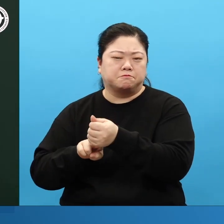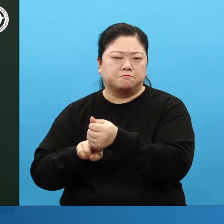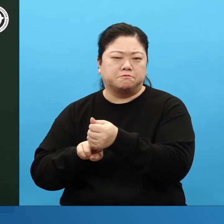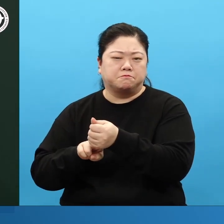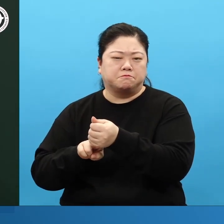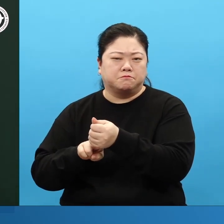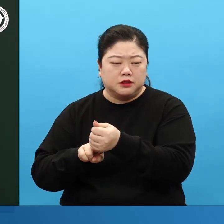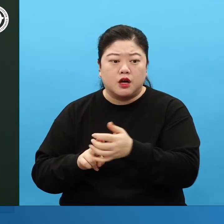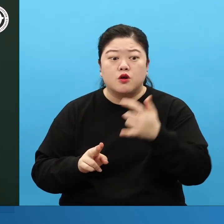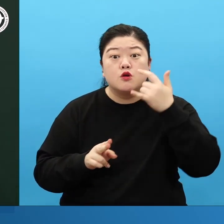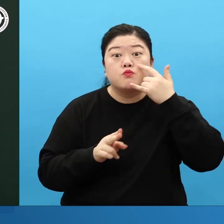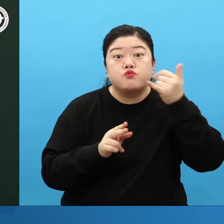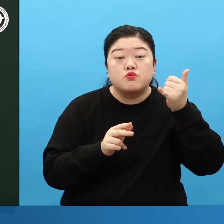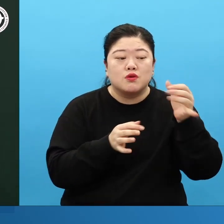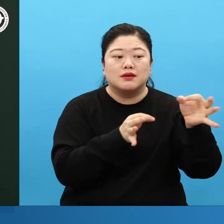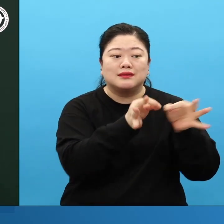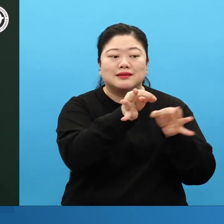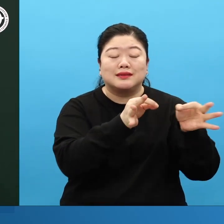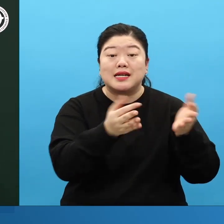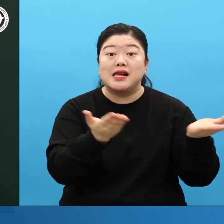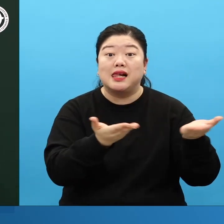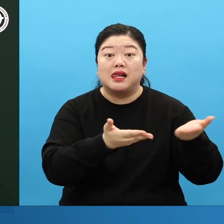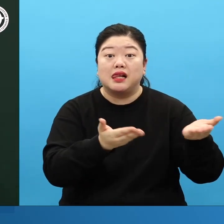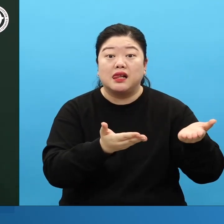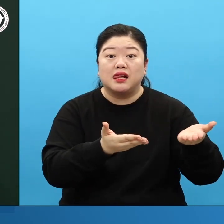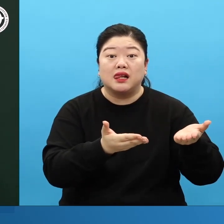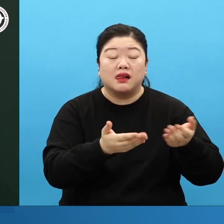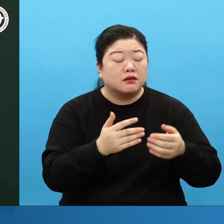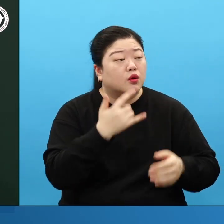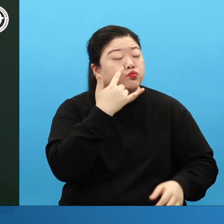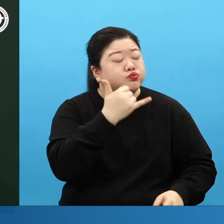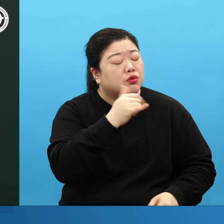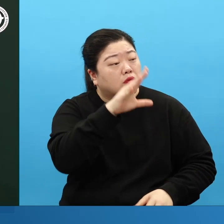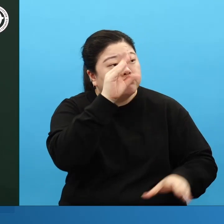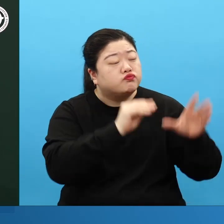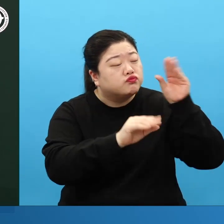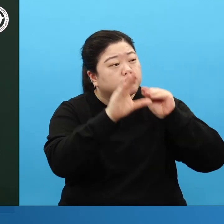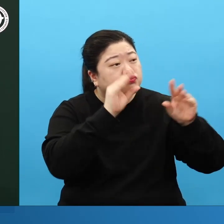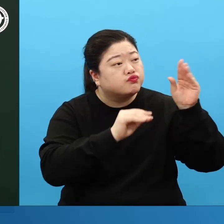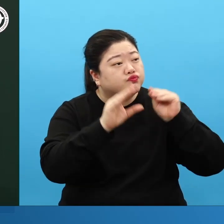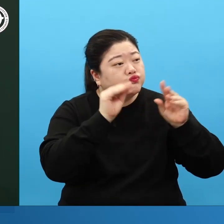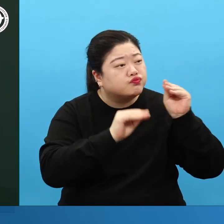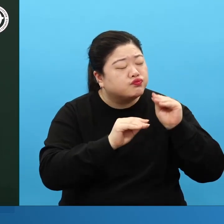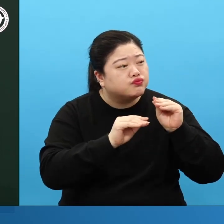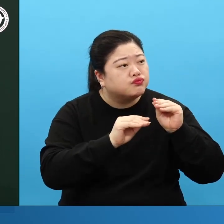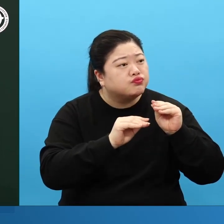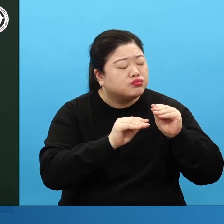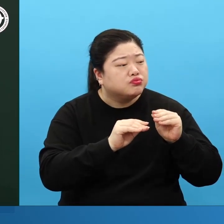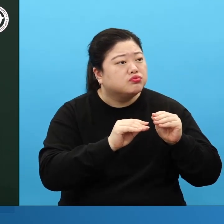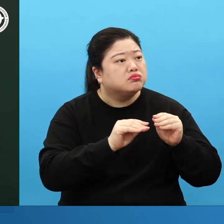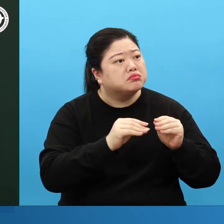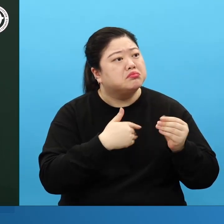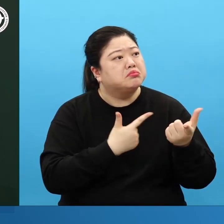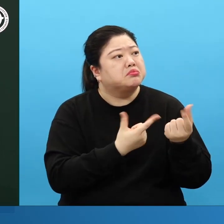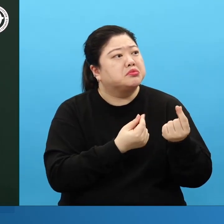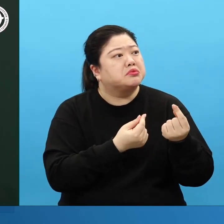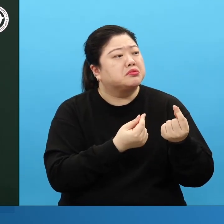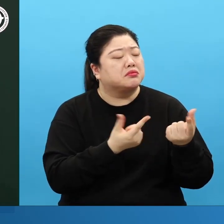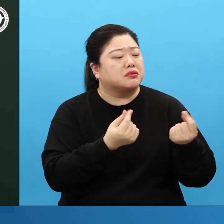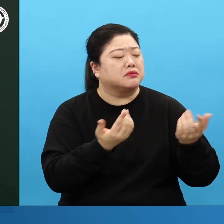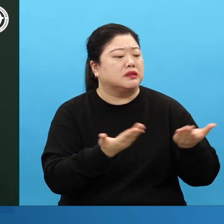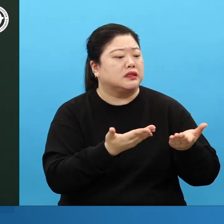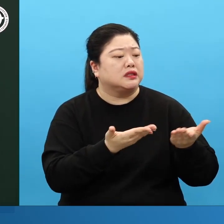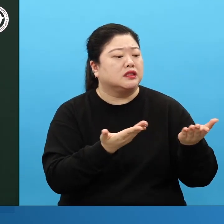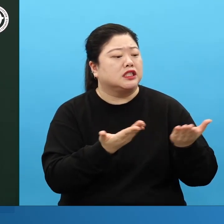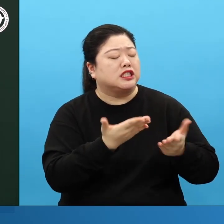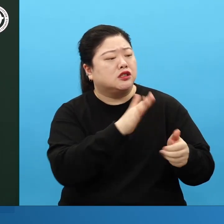algún negocio. 그걸 본 게 그거밖에 없잖아요. Eso es lo único que han visto hasta ahora. 그러면 이제 그걸 하게 되겠죠. Pues seguramente 이게 lleguen a 이제 hacer lo mismo. 고생길이 되는 거예요. Ese es el camino